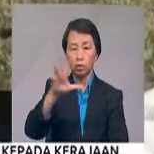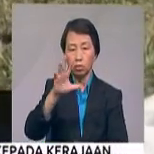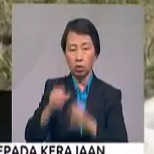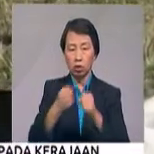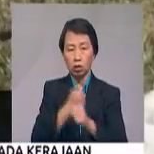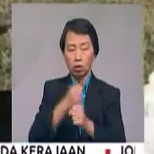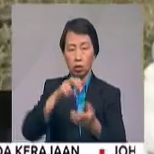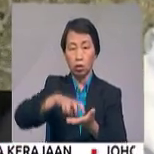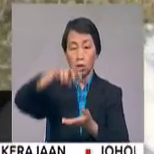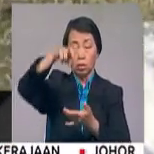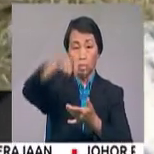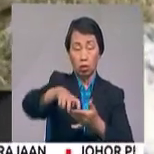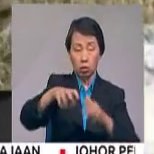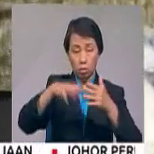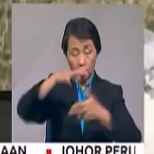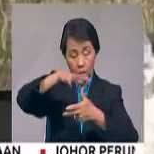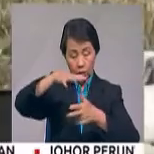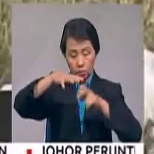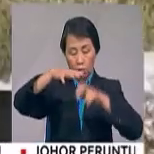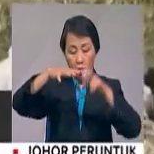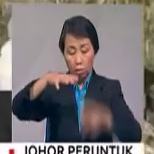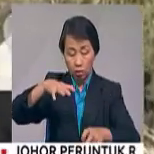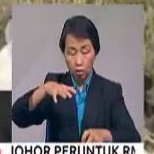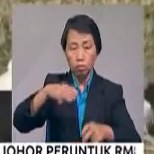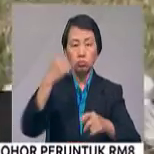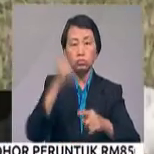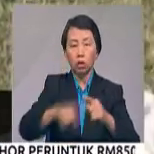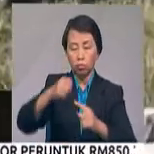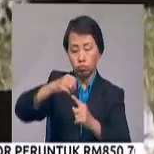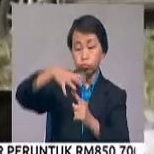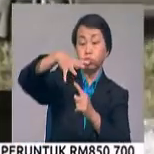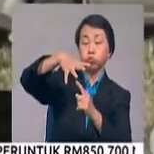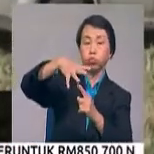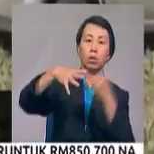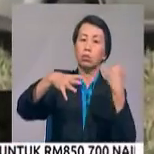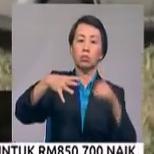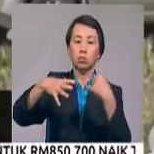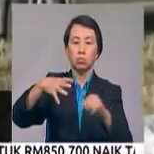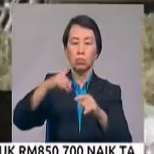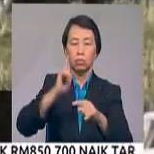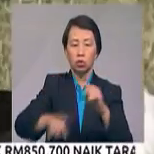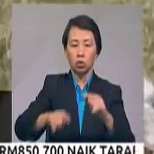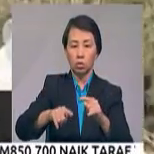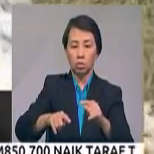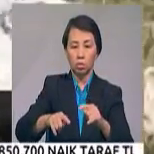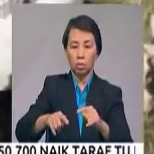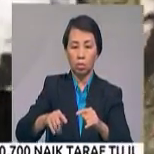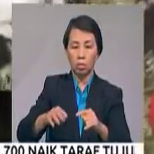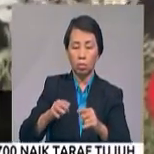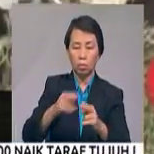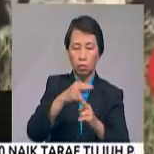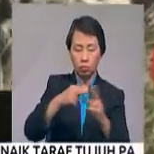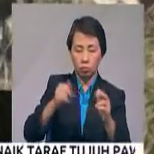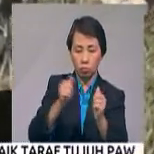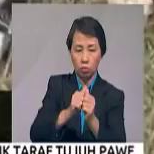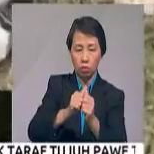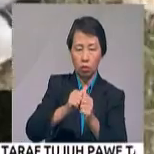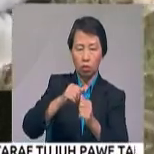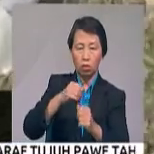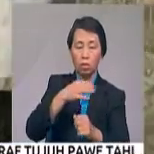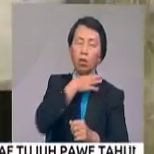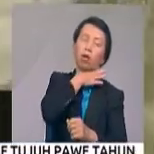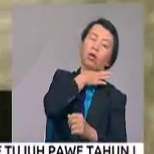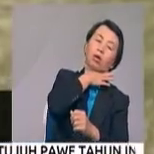melompat keluar dari sebuah helikopter, gagal membuka payung terjun selepas talinya kusut di bahagian utama lalu menjerat